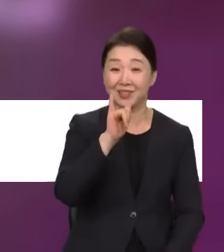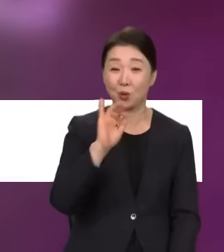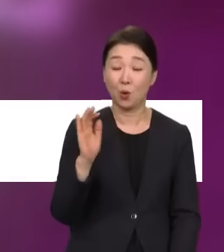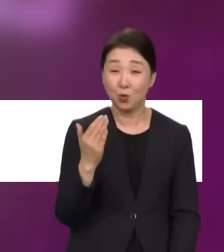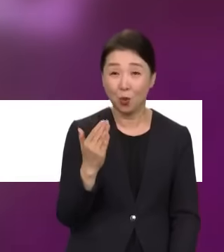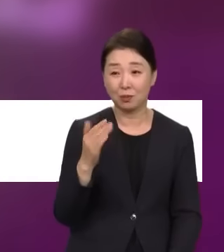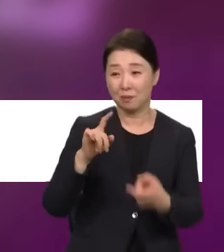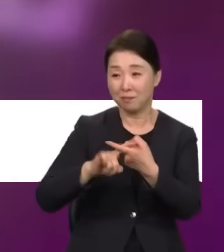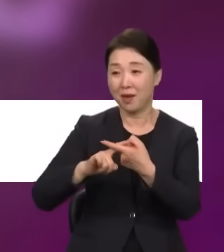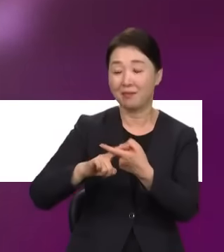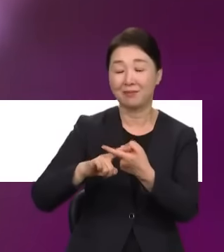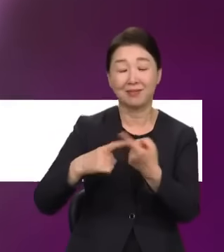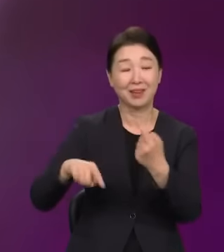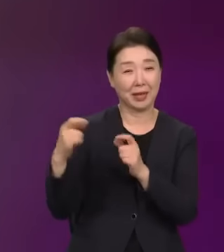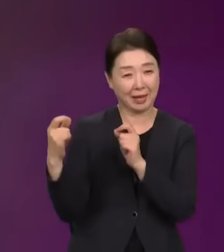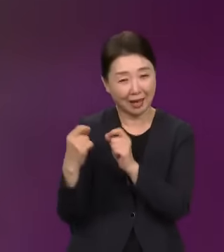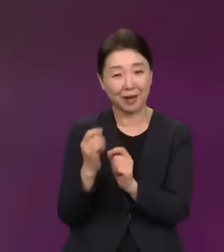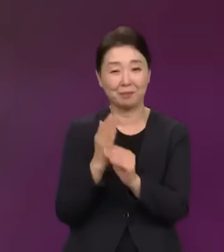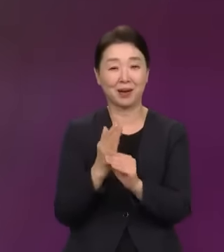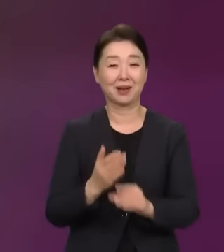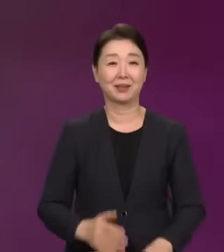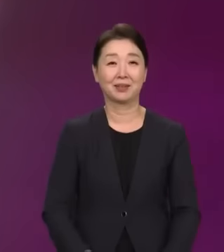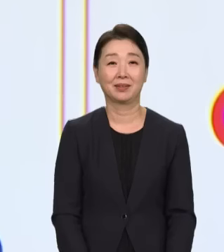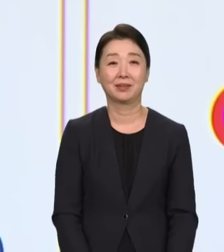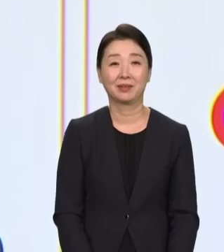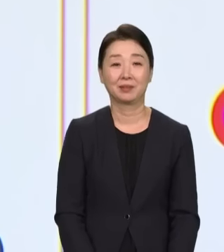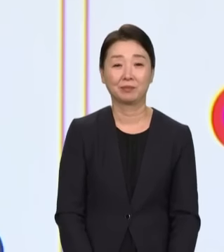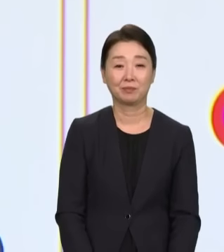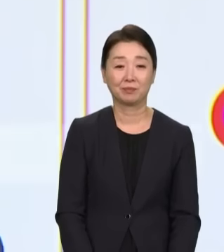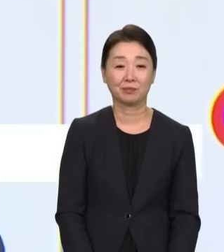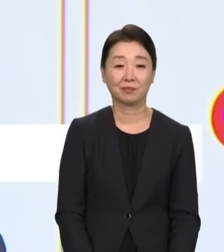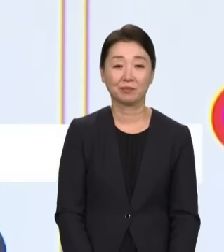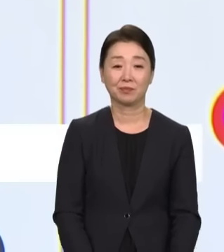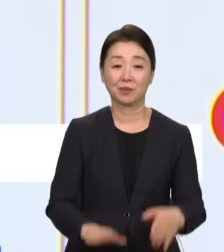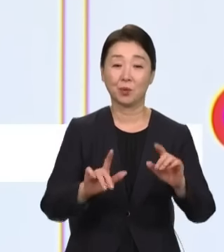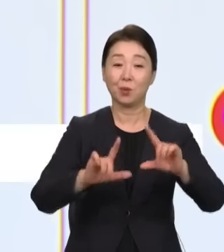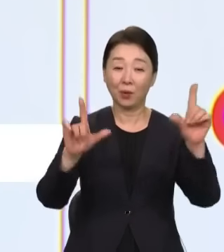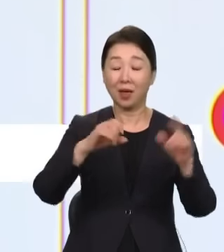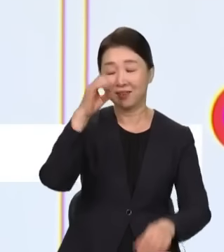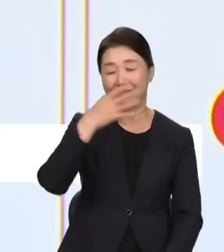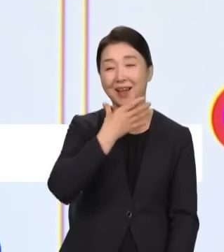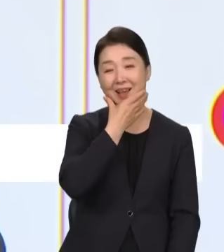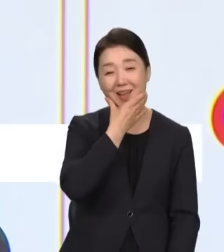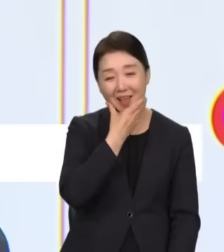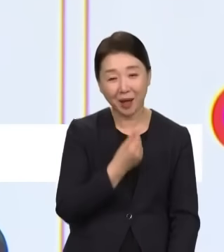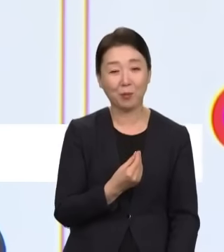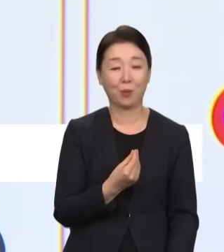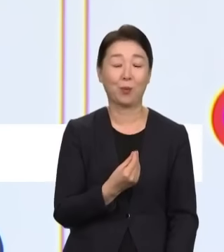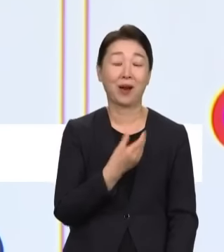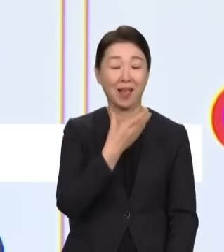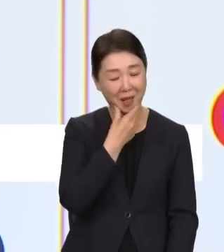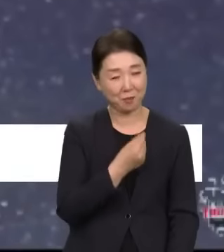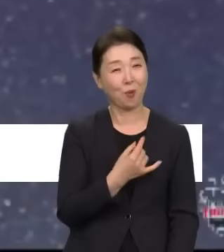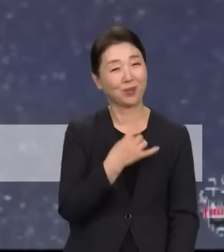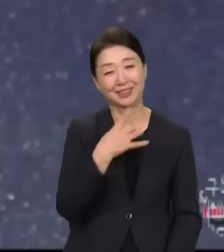요즘은 팬들에게 더 가까이 다가서는 시간입니다. 올해는 그냥 마냥 행복한 랠리밖에 없었던 것